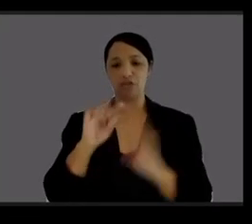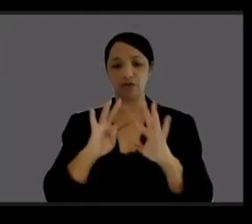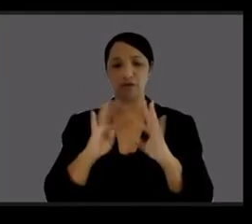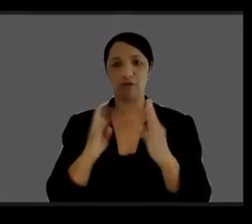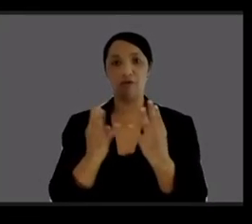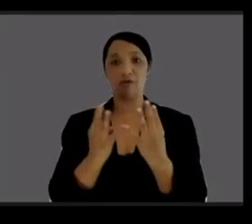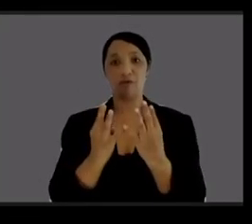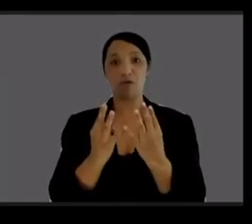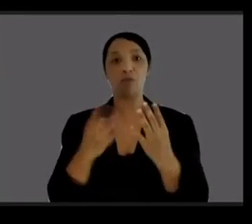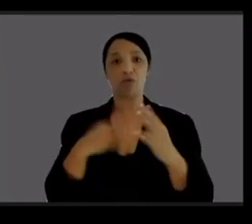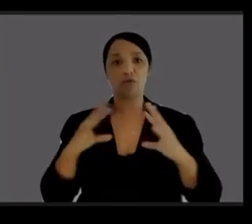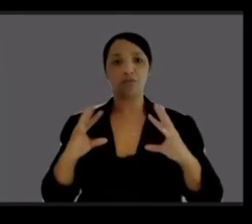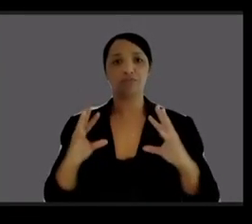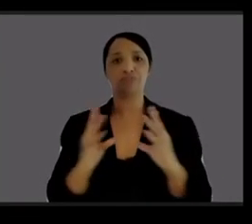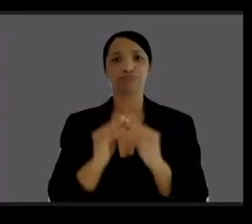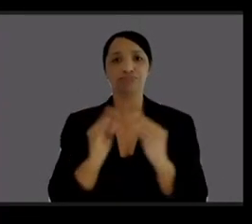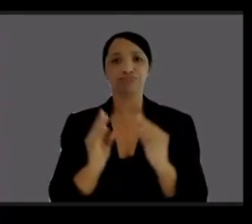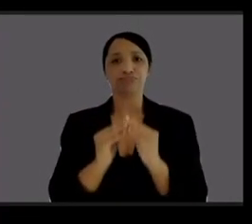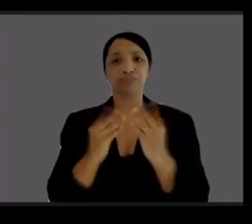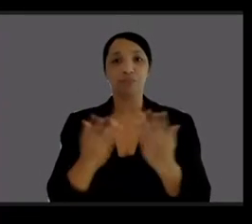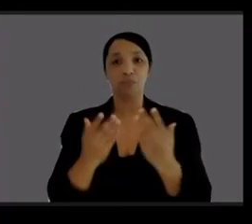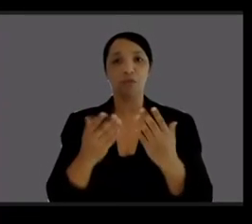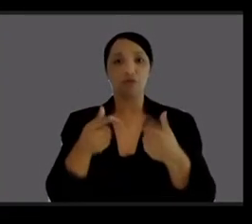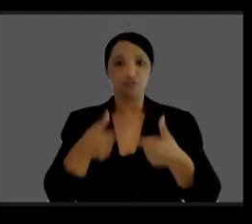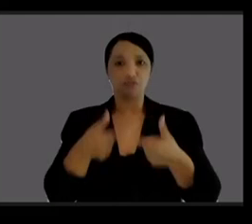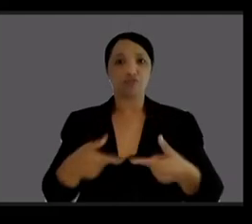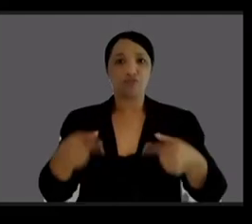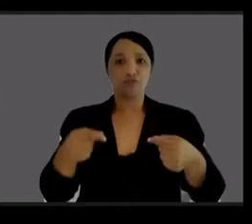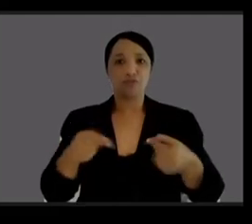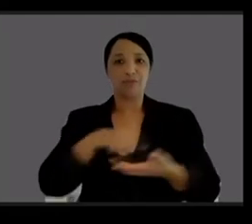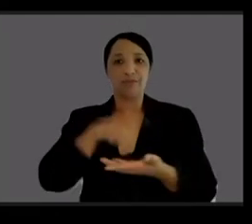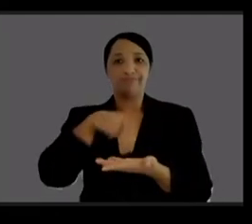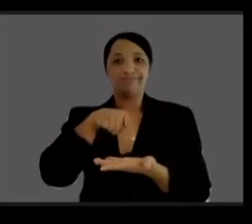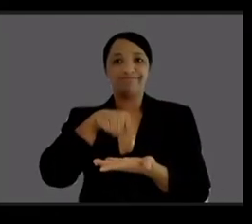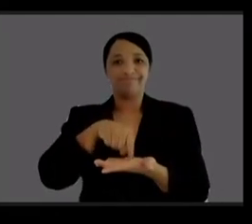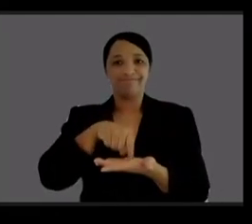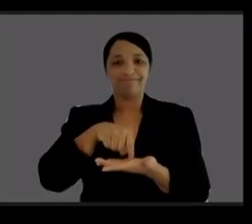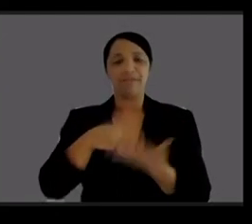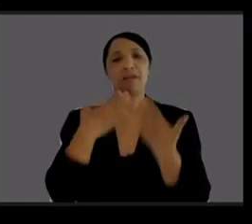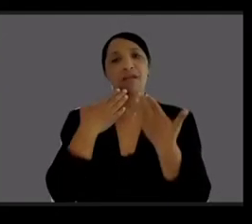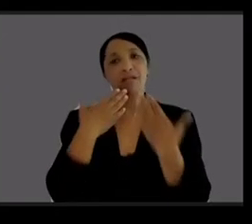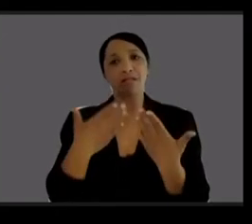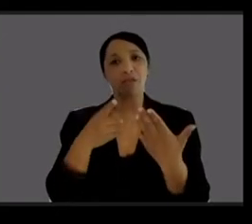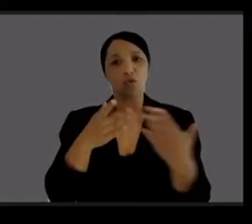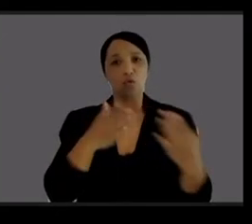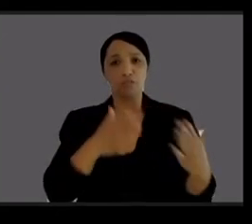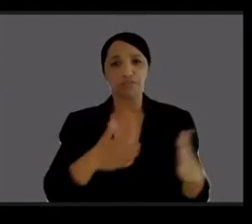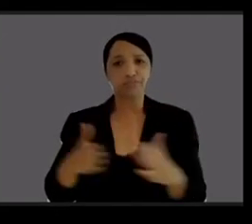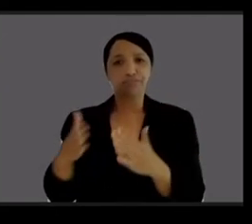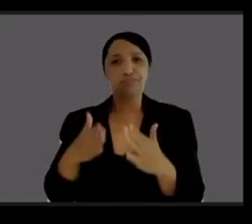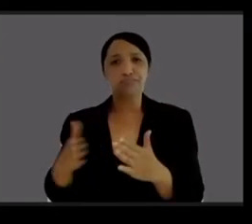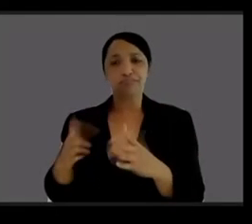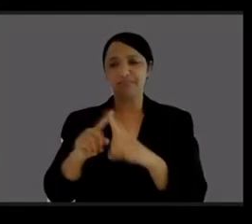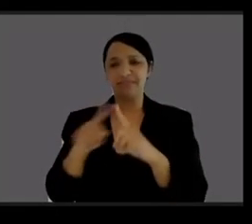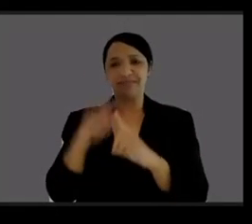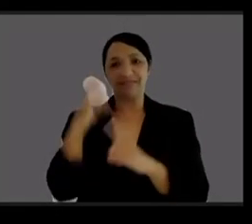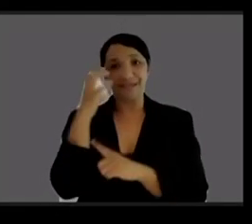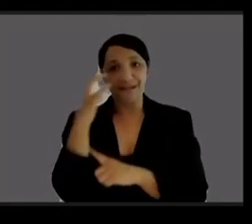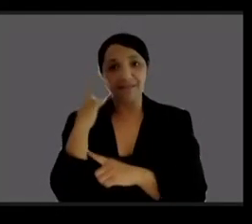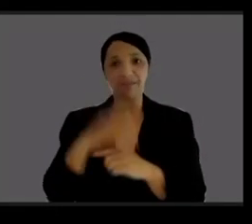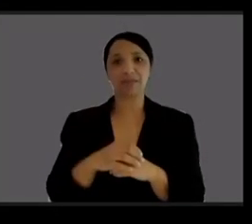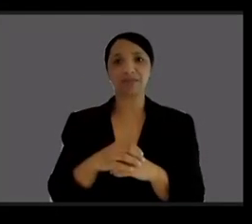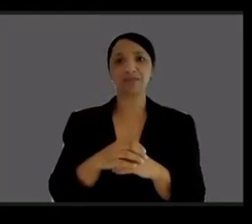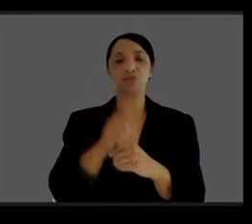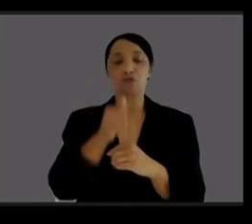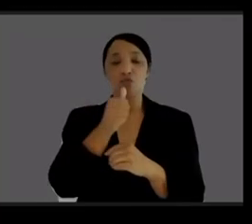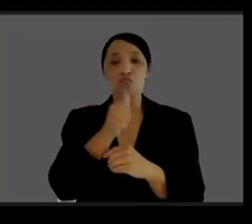治理论坛上致辞。首先要感谢大家做出的宝贵的努力，让政府、私营部门、民间社